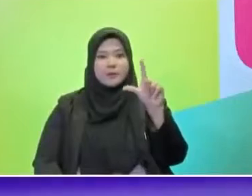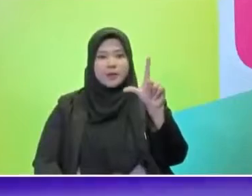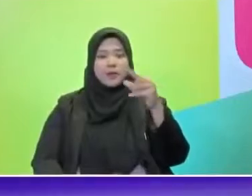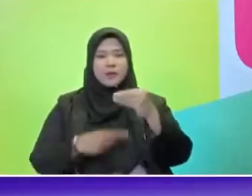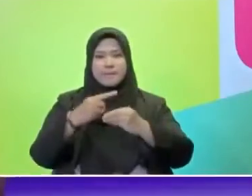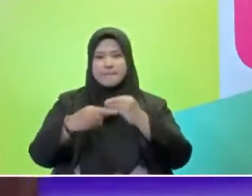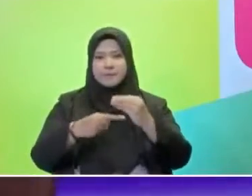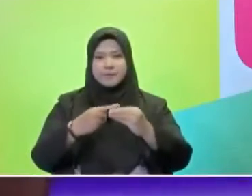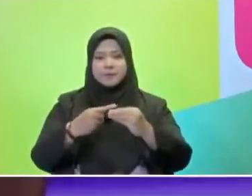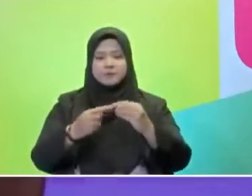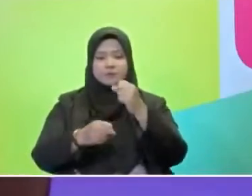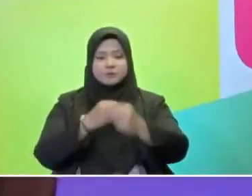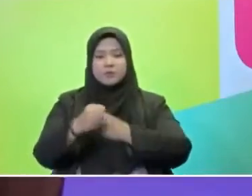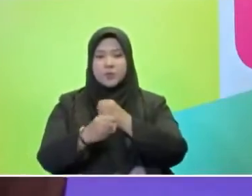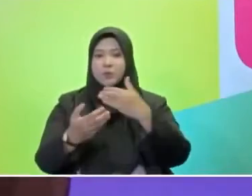ada gambar